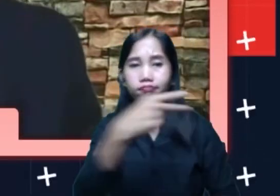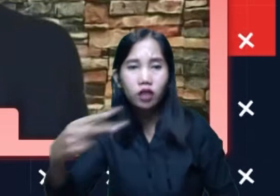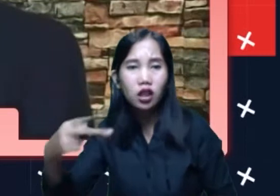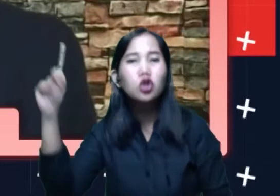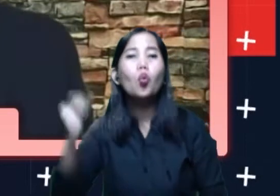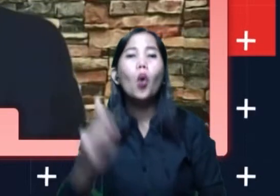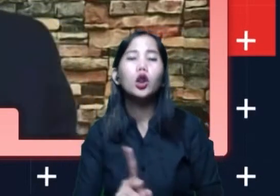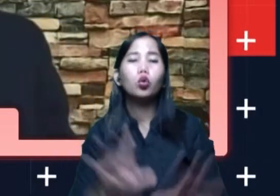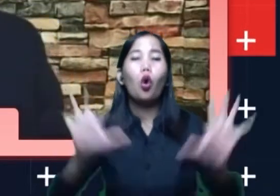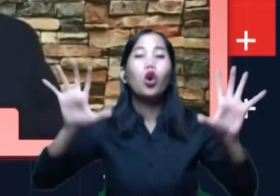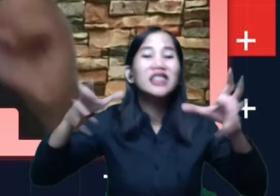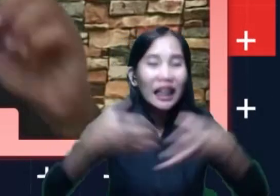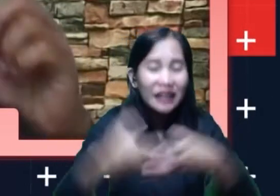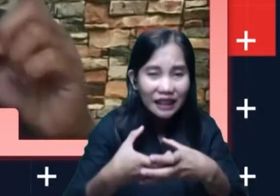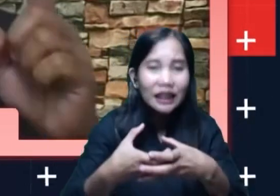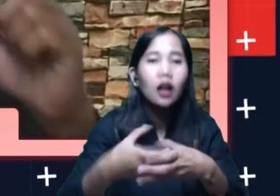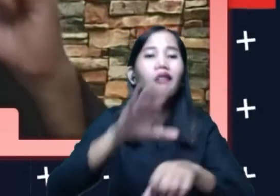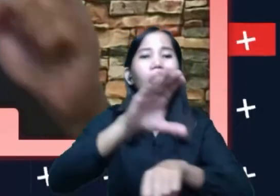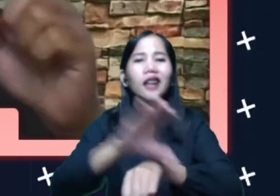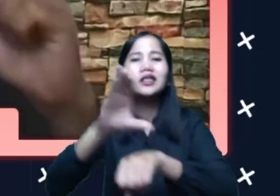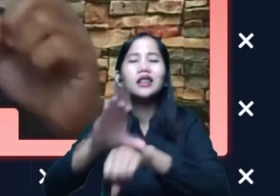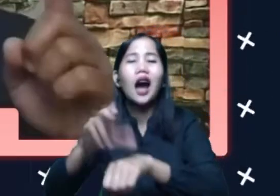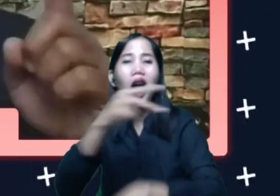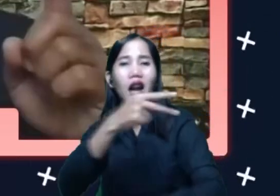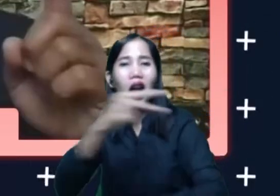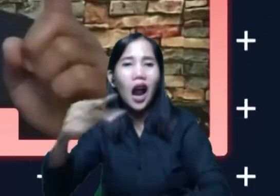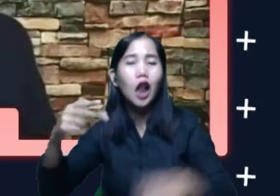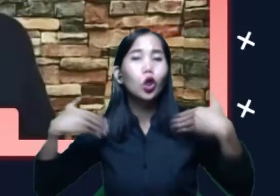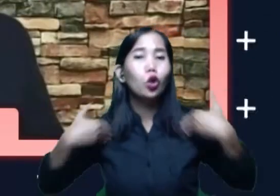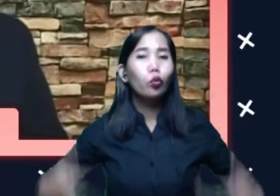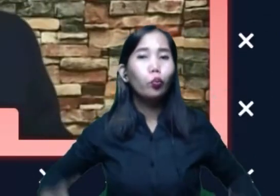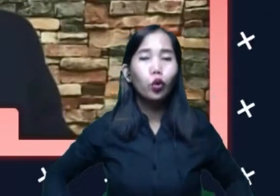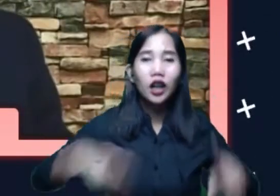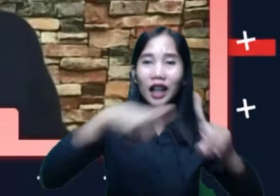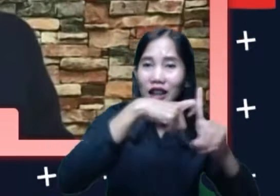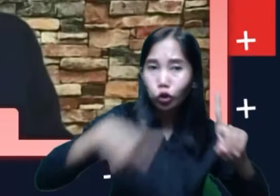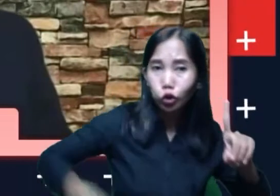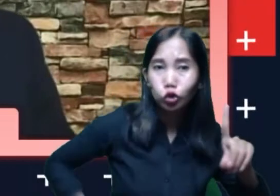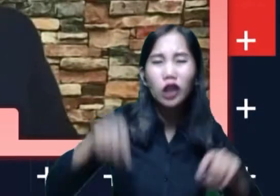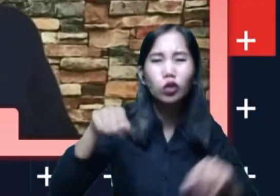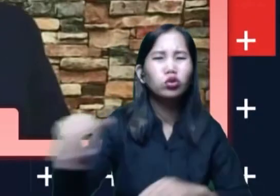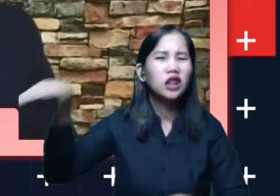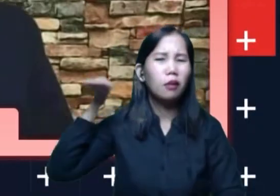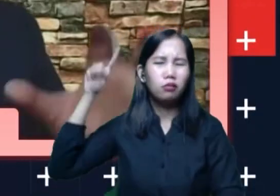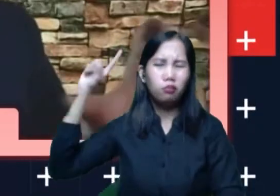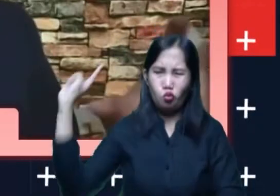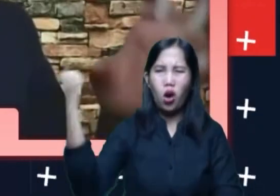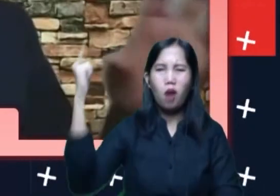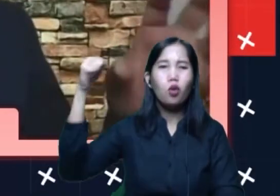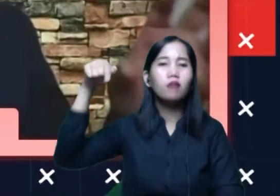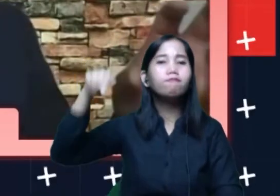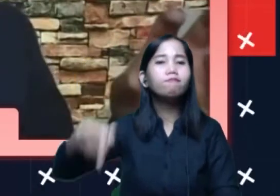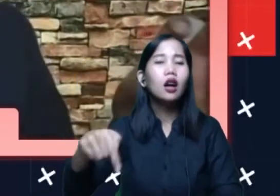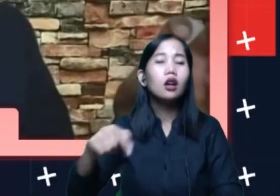dan berkembang banyak sehingga gereja itu tetap satu dan bersatu, ya?